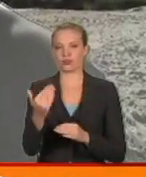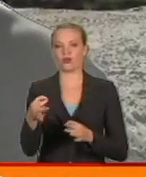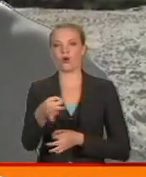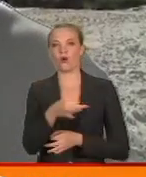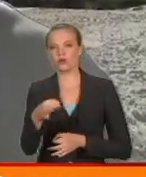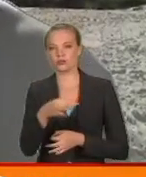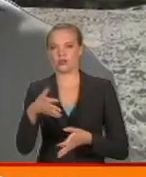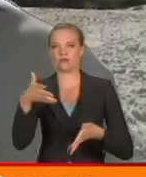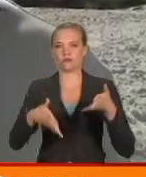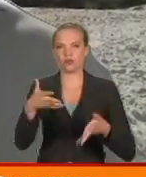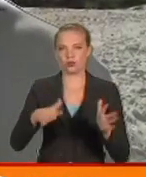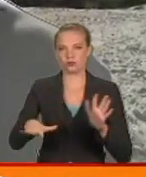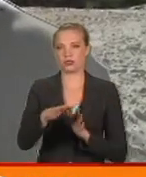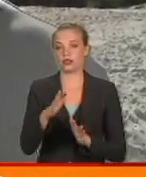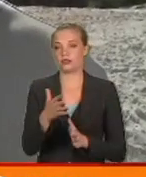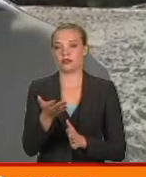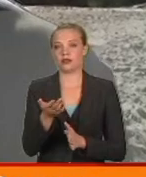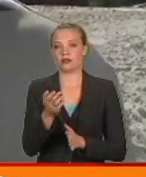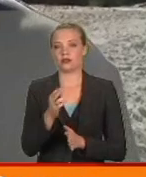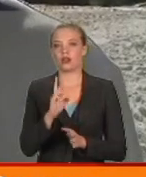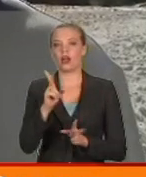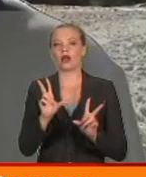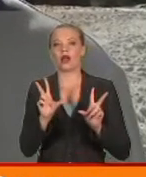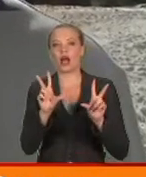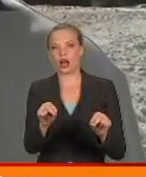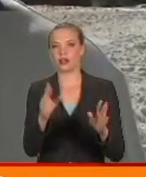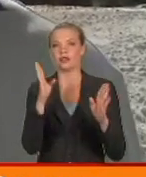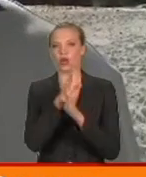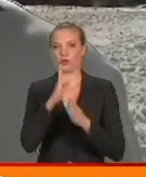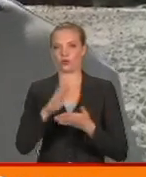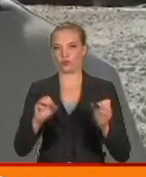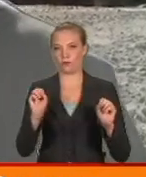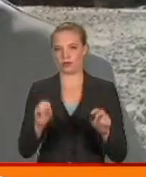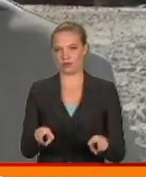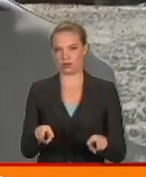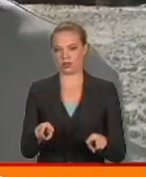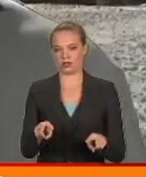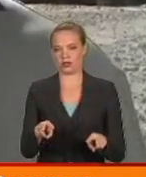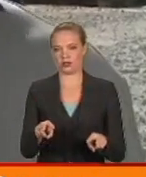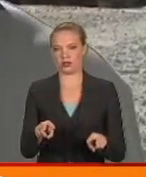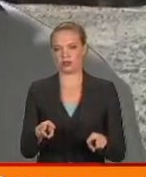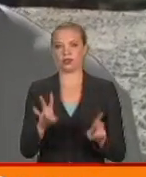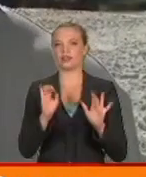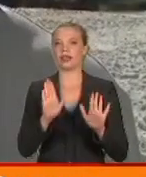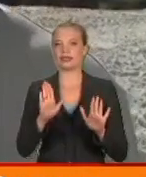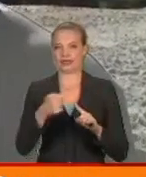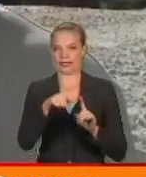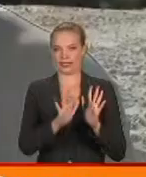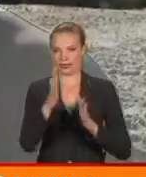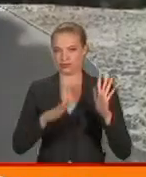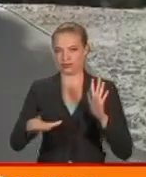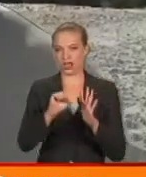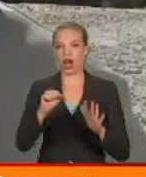озер, боліт в тому числі, як гарантії екологічної безпеки не тільки Полісся